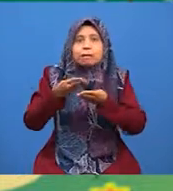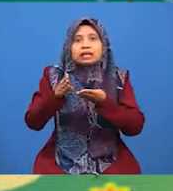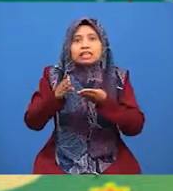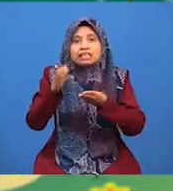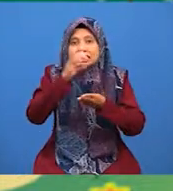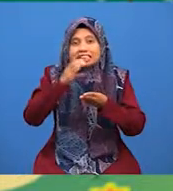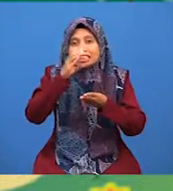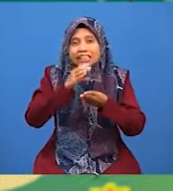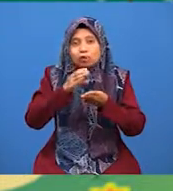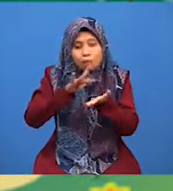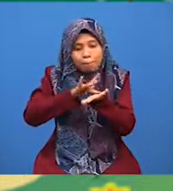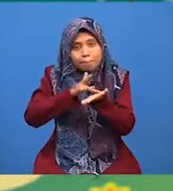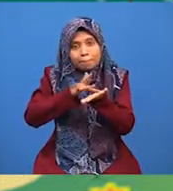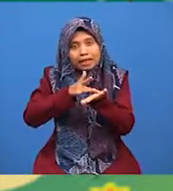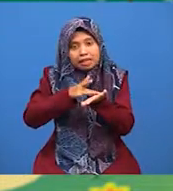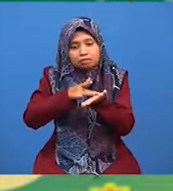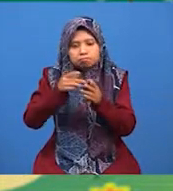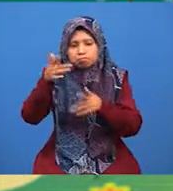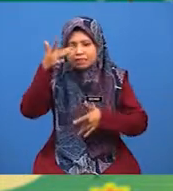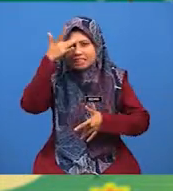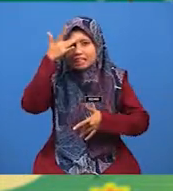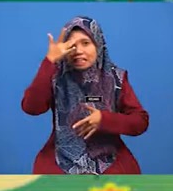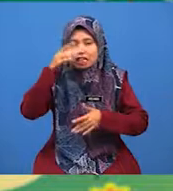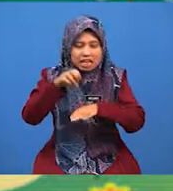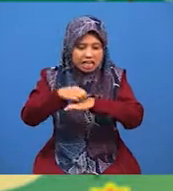mencari penawar kepada penyakit kanser.